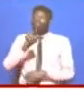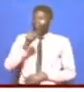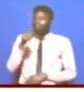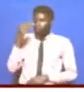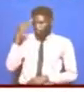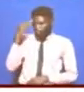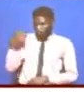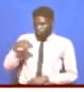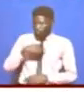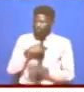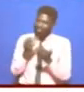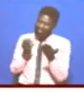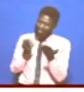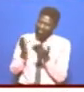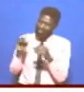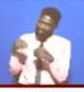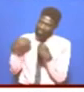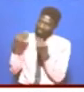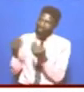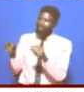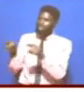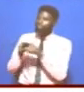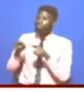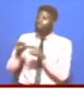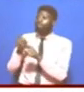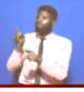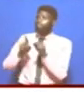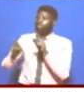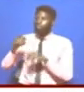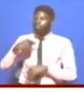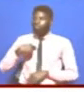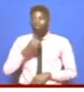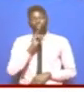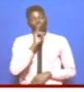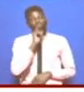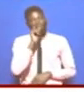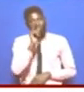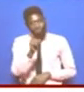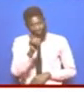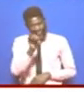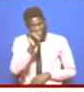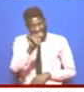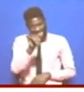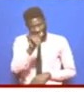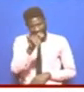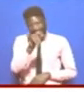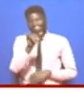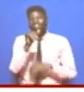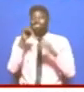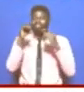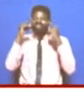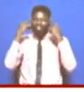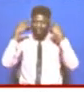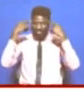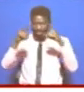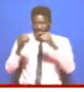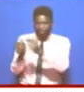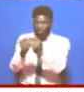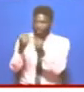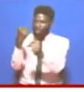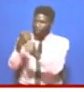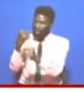same people, and I'm sure that success, that combined effort, that hard work